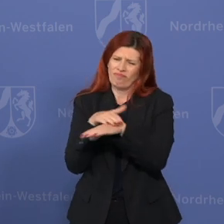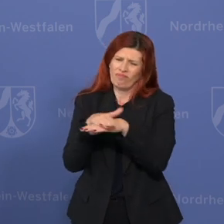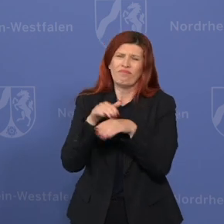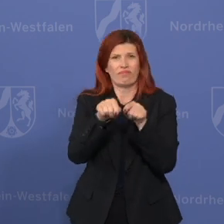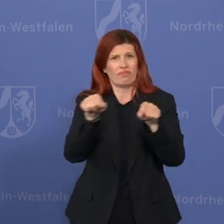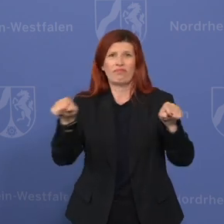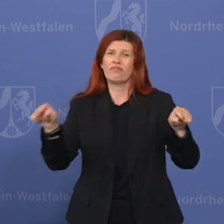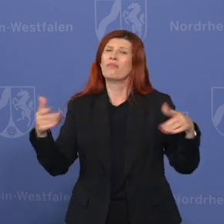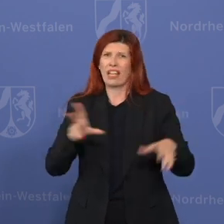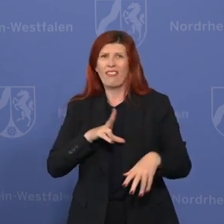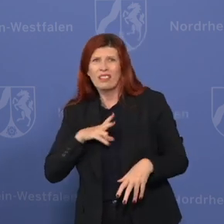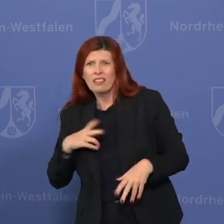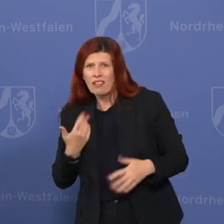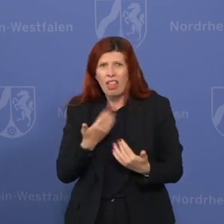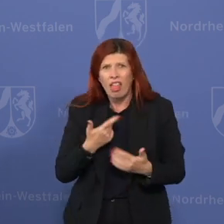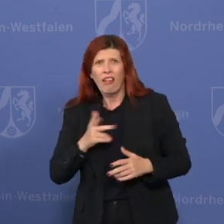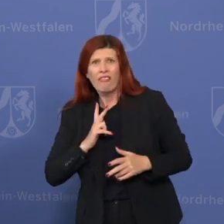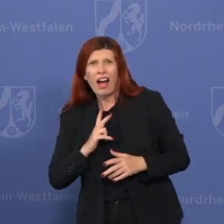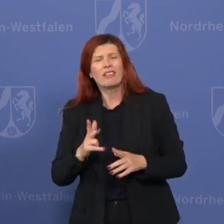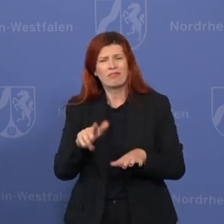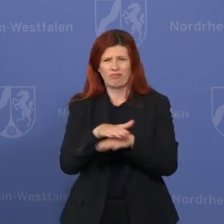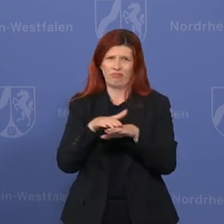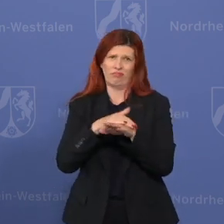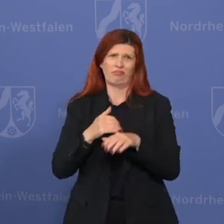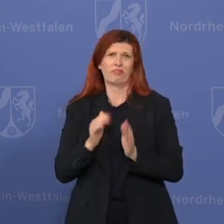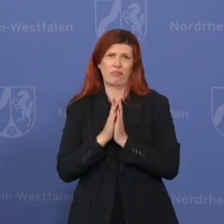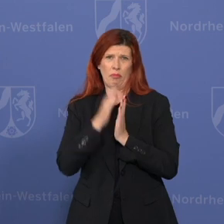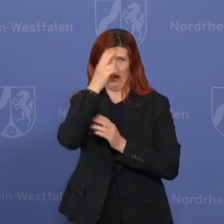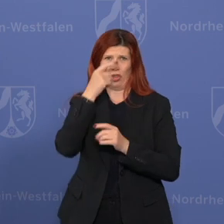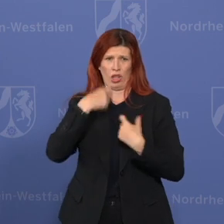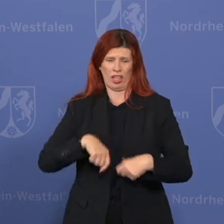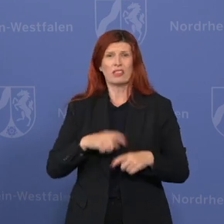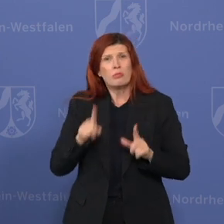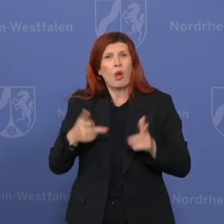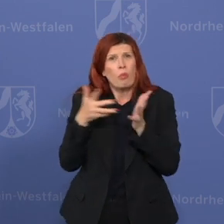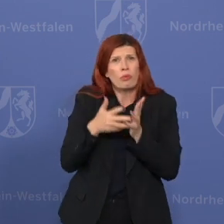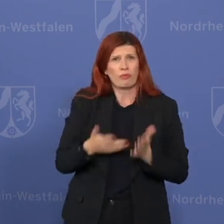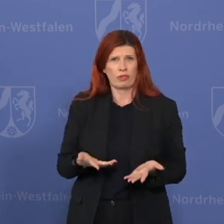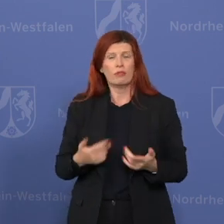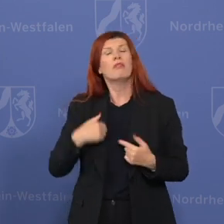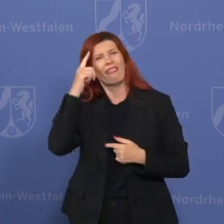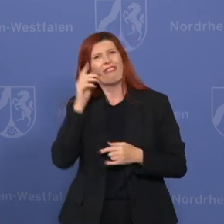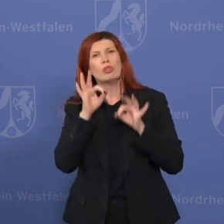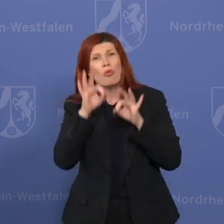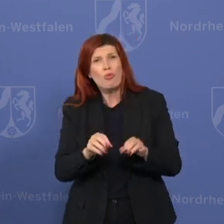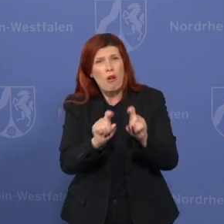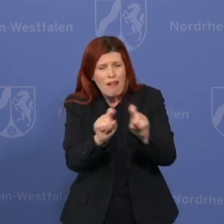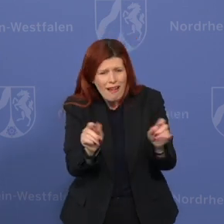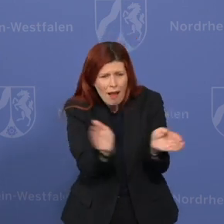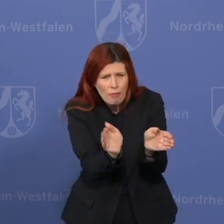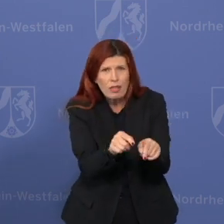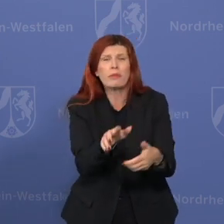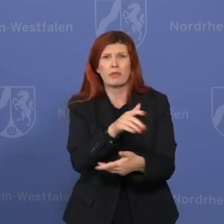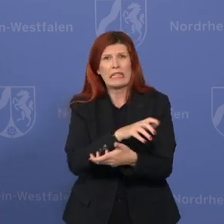alle Antragstellerinnen und Antragsteller um Verständnis. Wir wissen um die Situation gerade der Kleinbetriebe in dieser Krise und